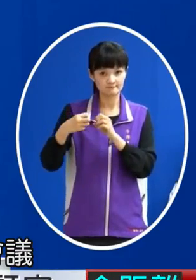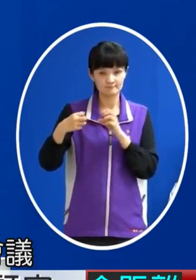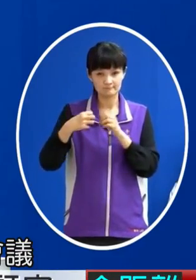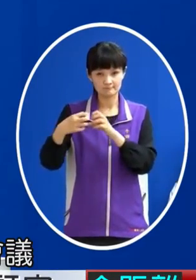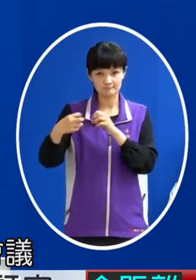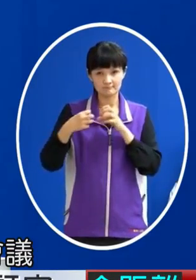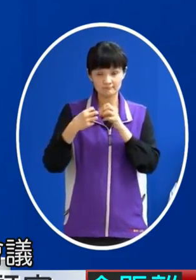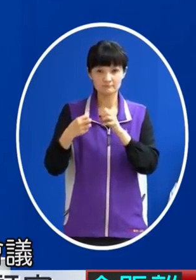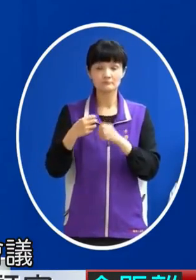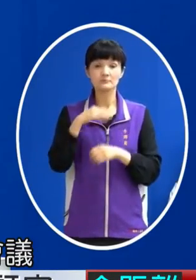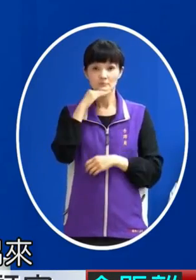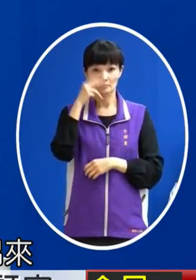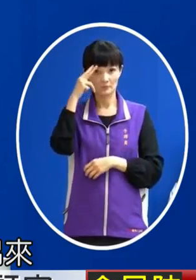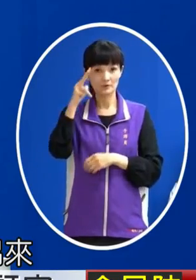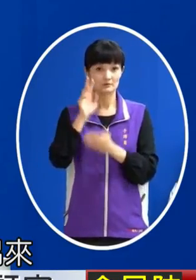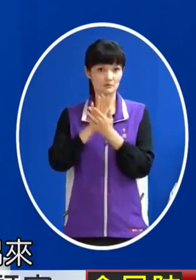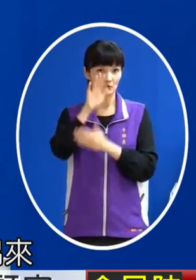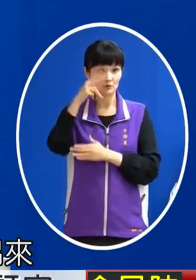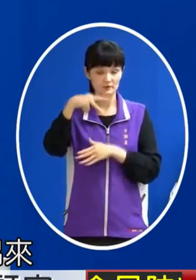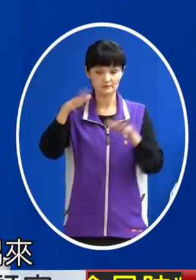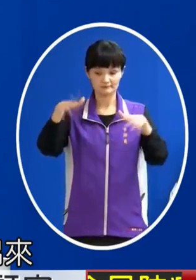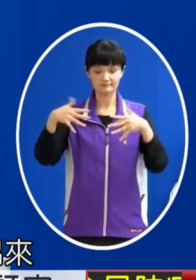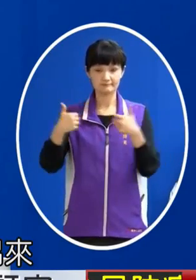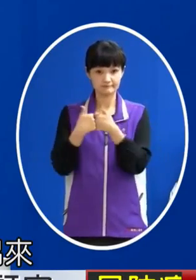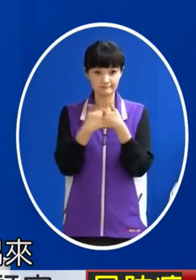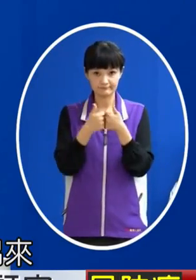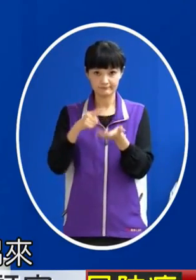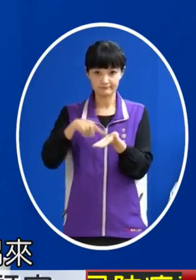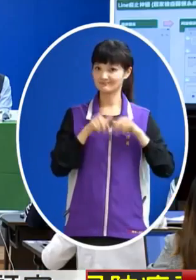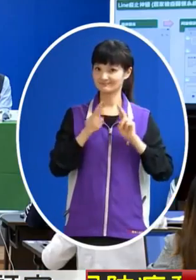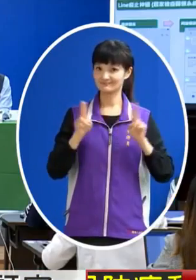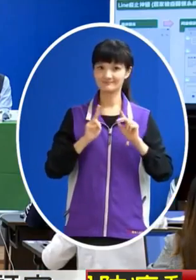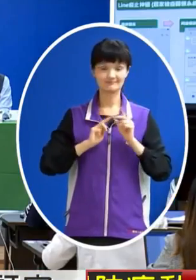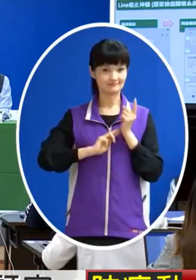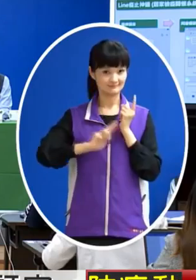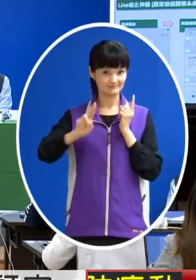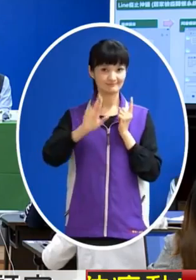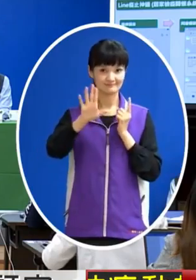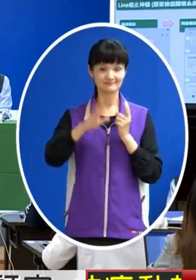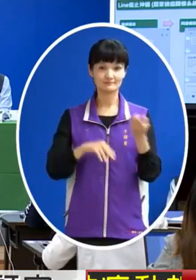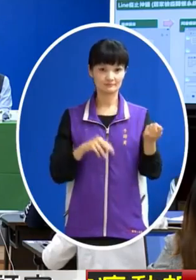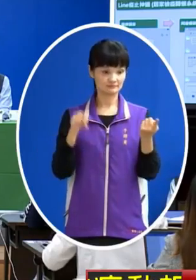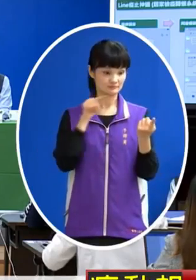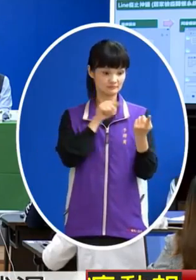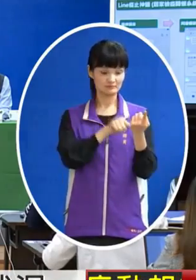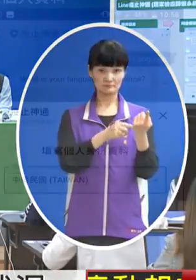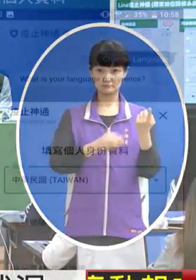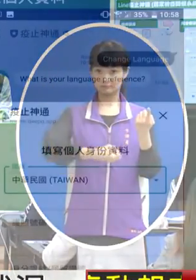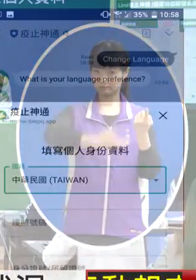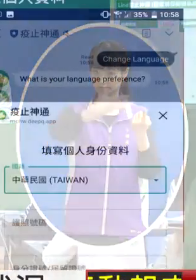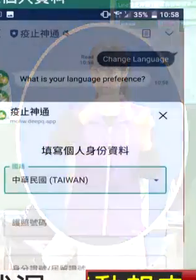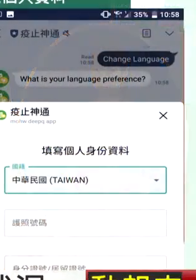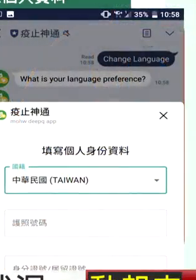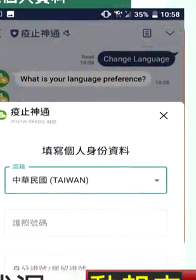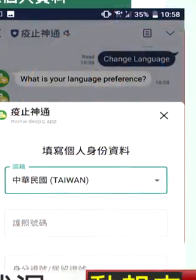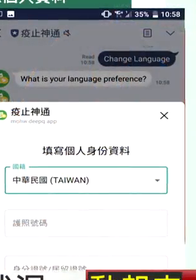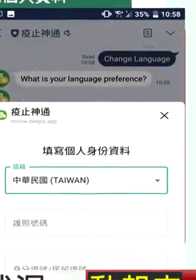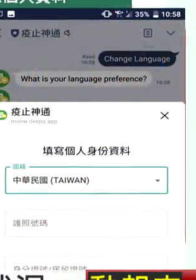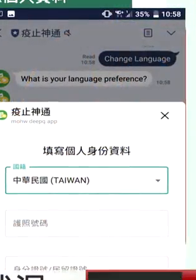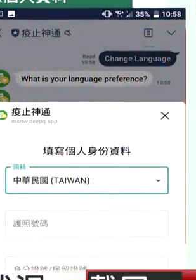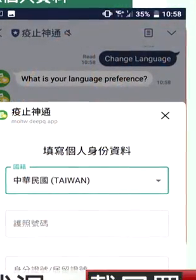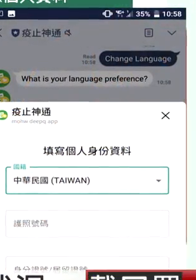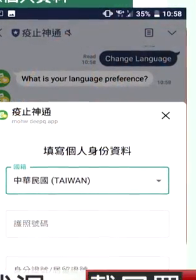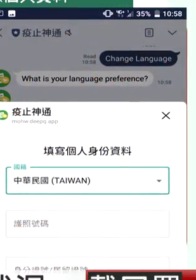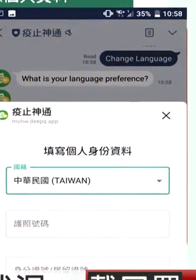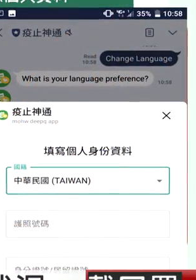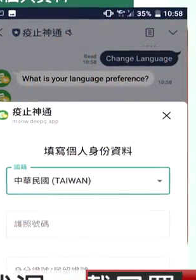后我们会再召集一次会议，把这个指引把它定出来。 而指挥中心跟企业合作建制的一指神通